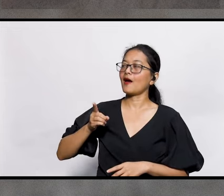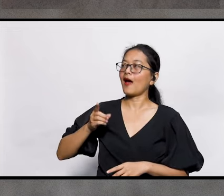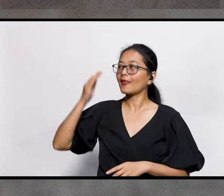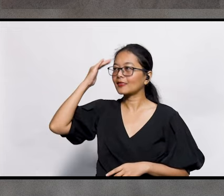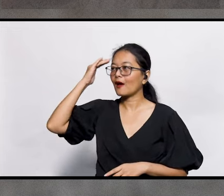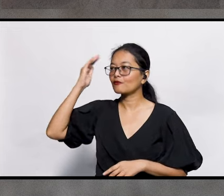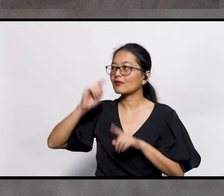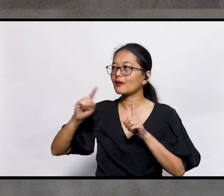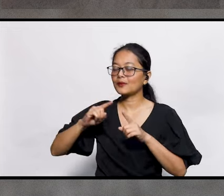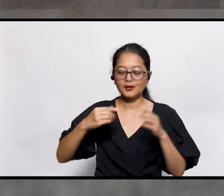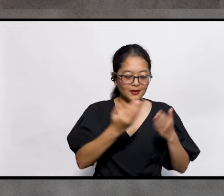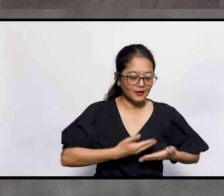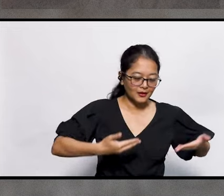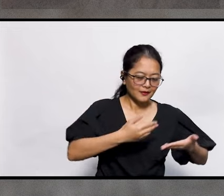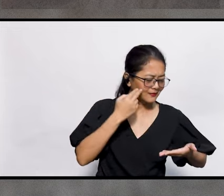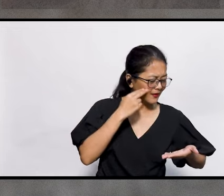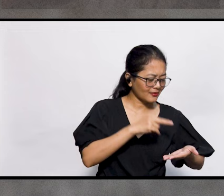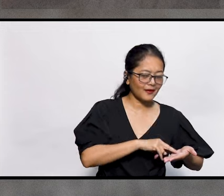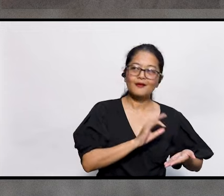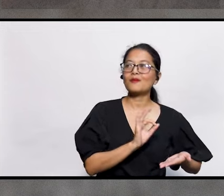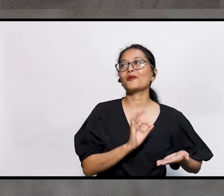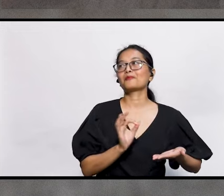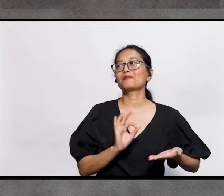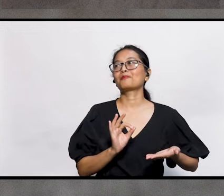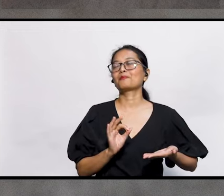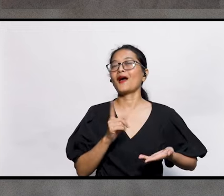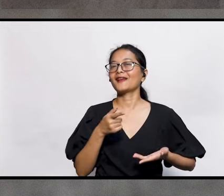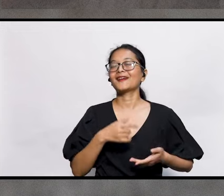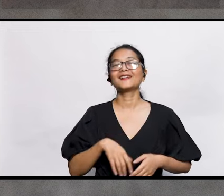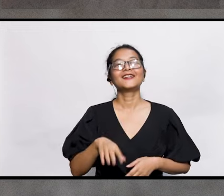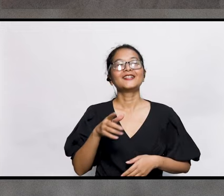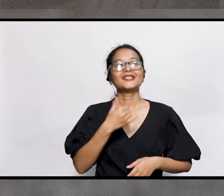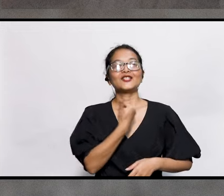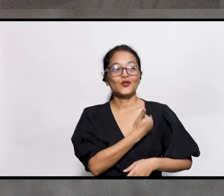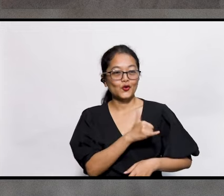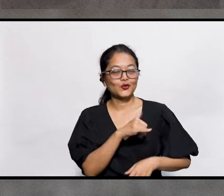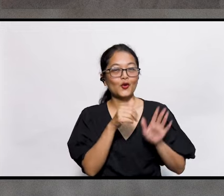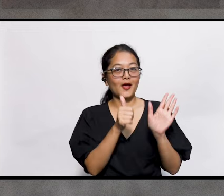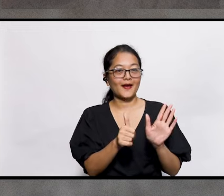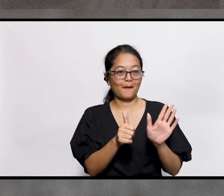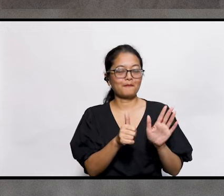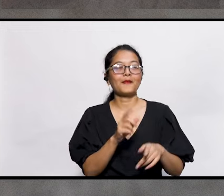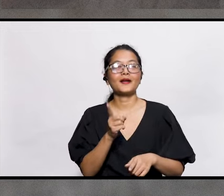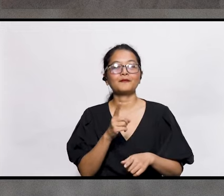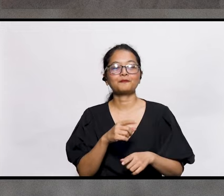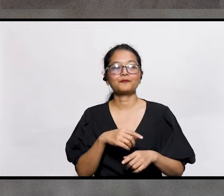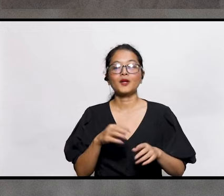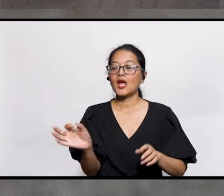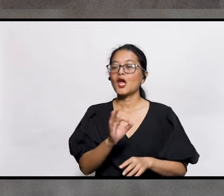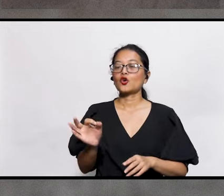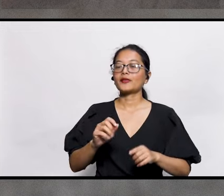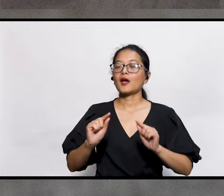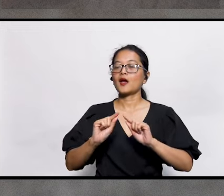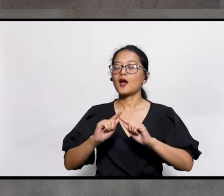6 ayat 35 itu ayat 3 sampai 5 apa sih perintahnya keliling satu kali selama